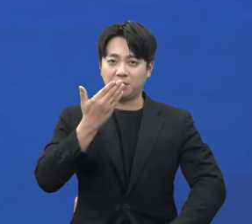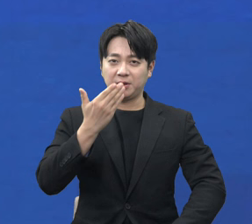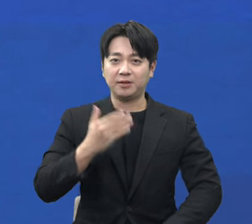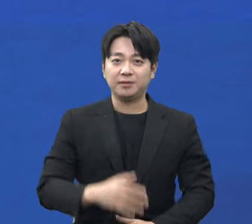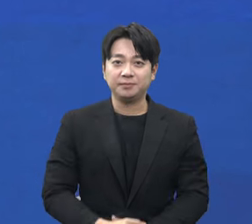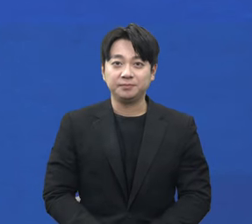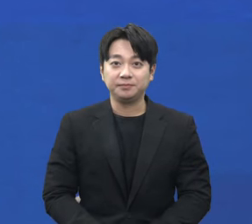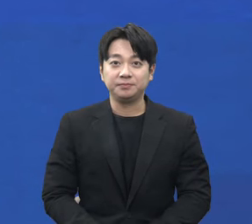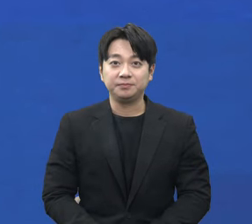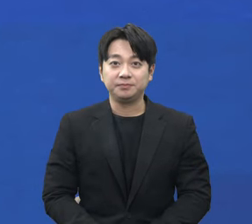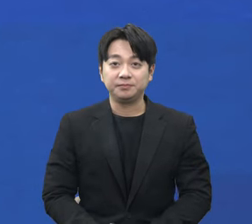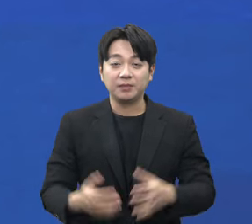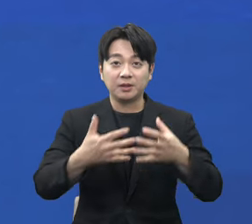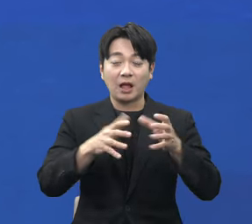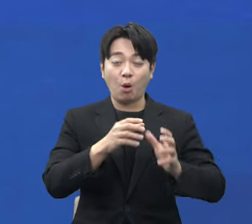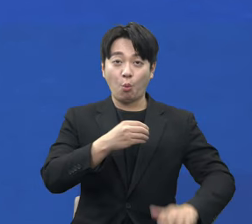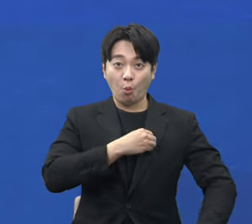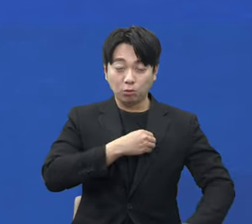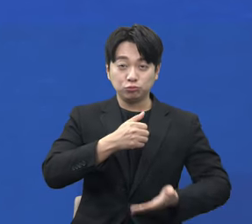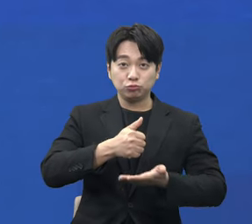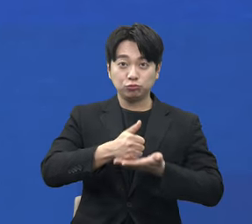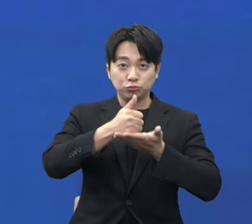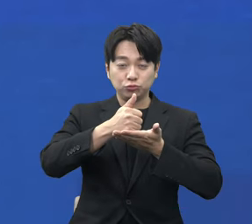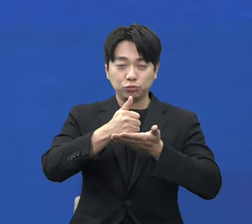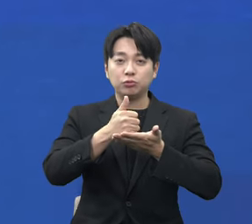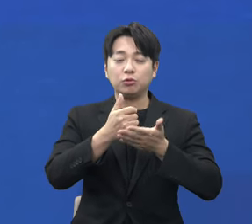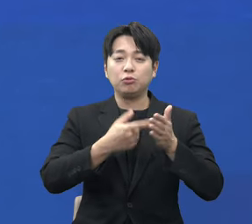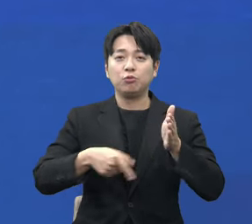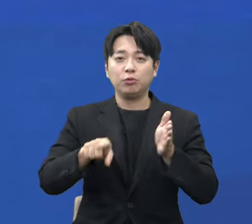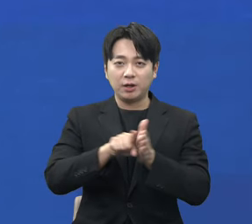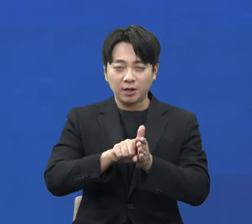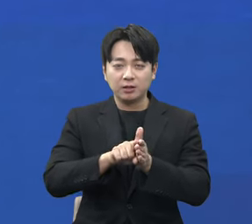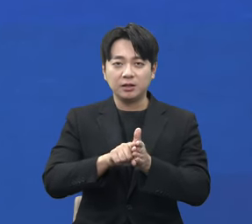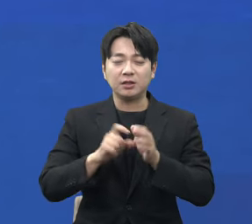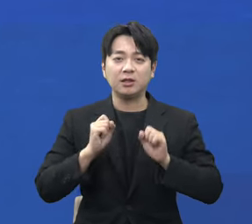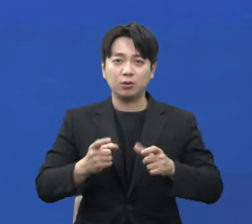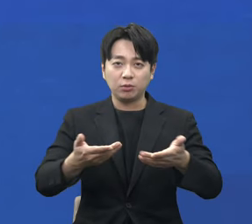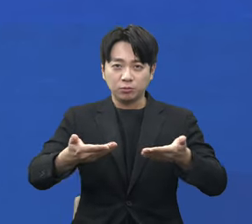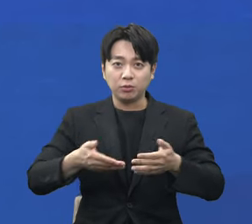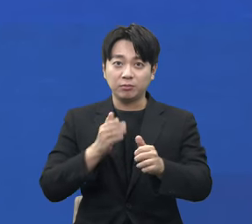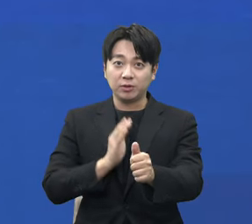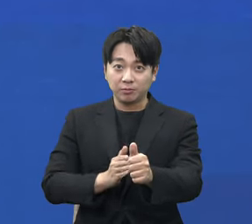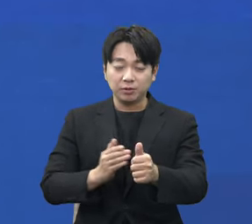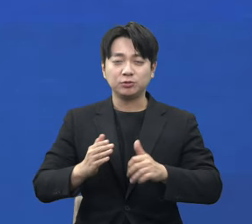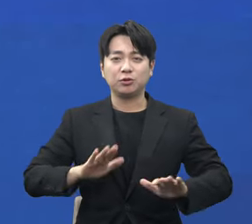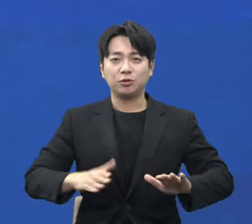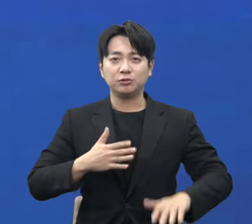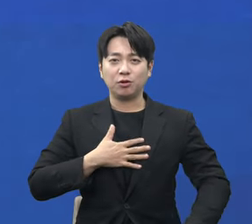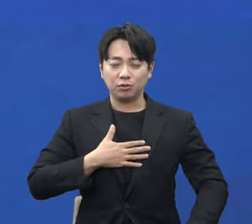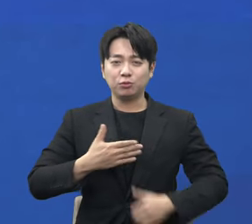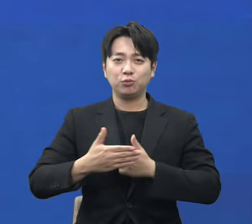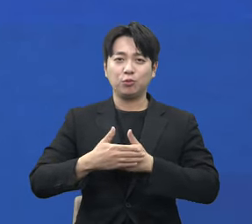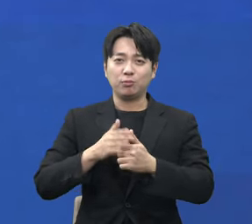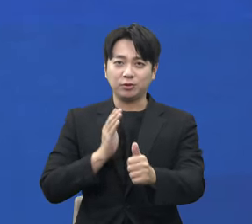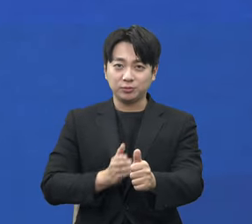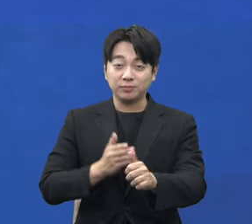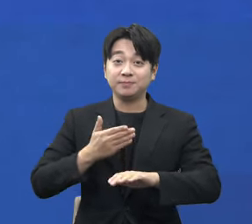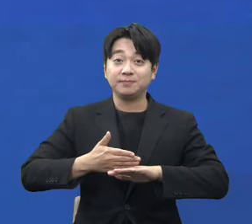주권 시대 당원이 당당하게 일할 수 있게 기회를 주십시오. 소상공인 기호 1번 박정쾌 도와주십시오. 감사합니다.